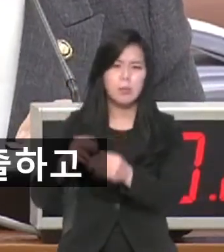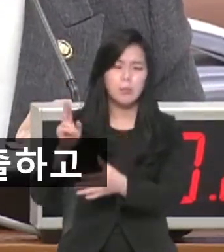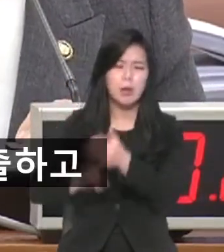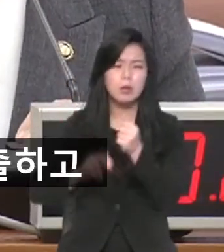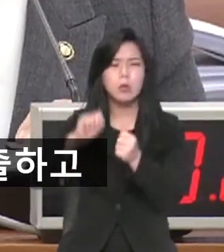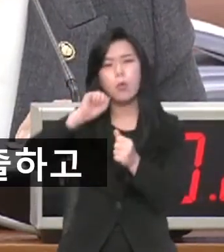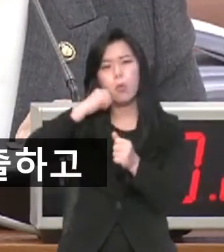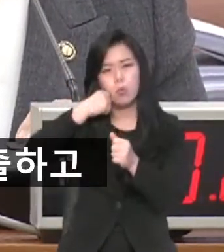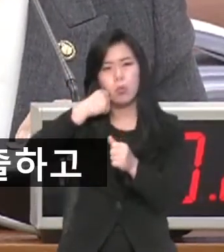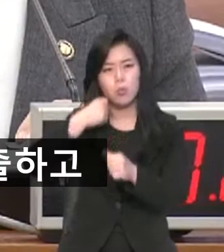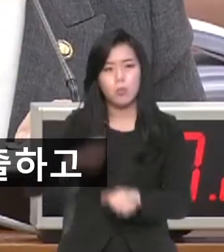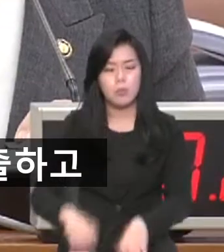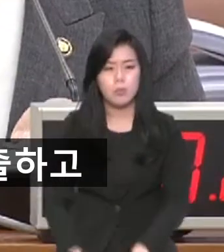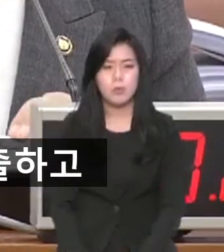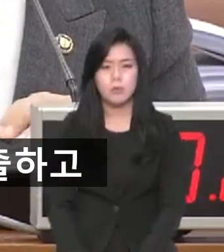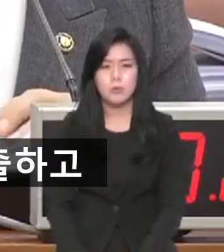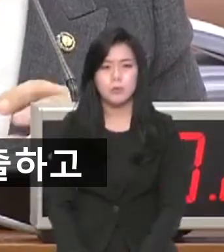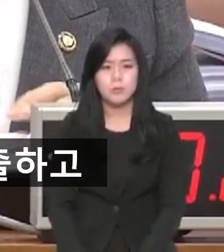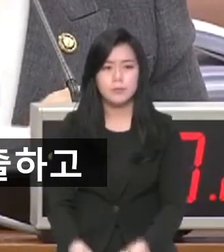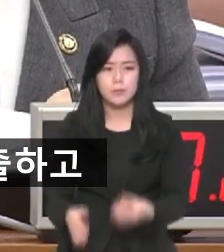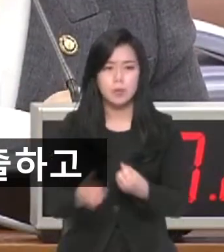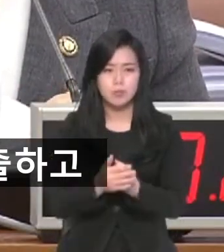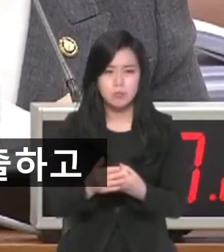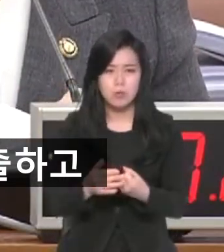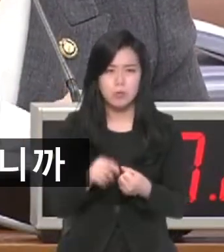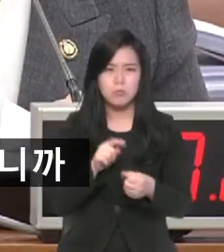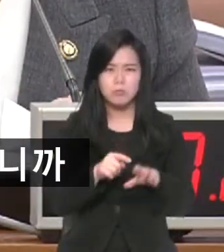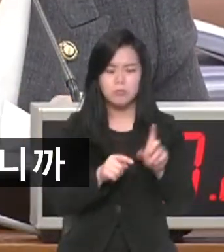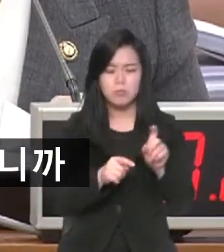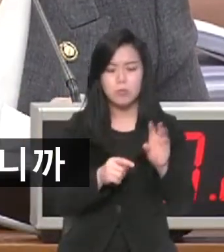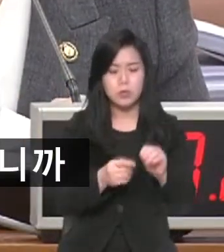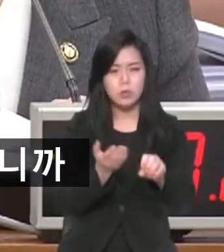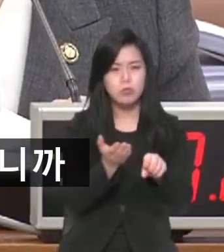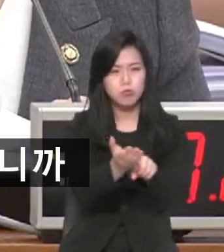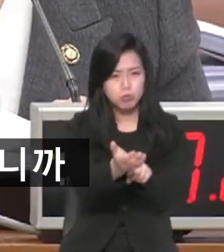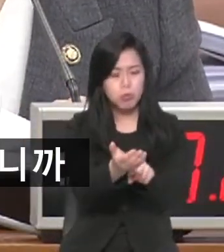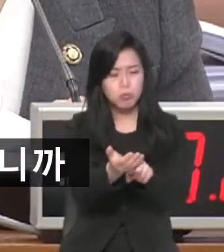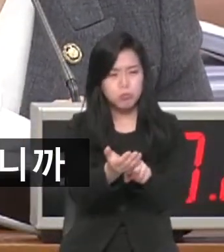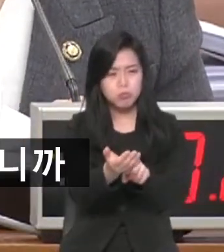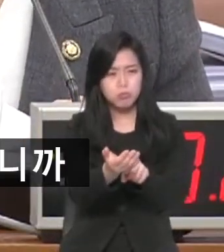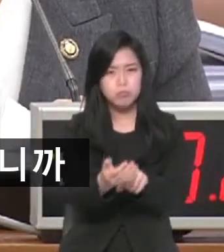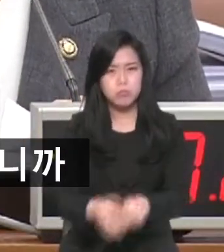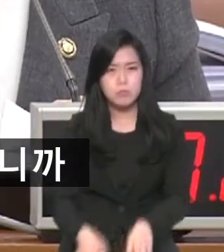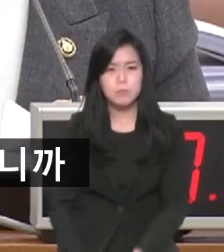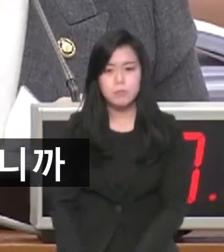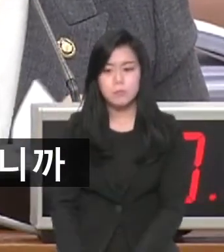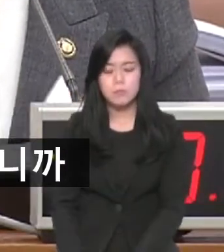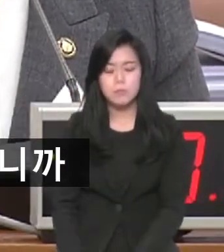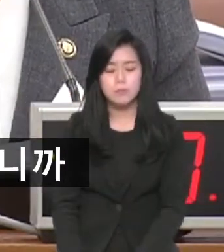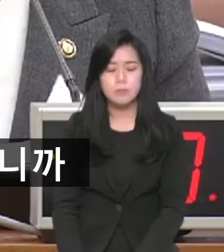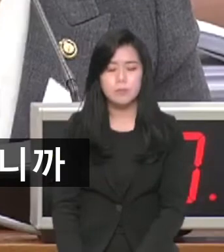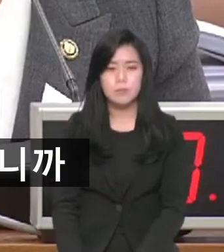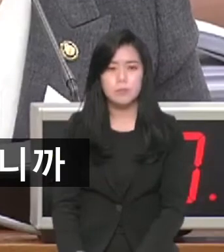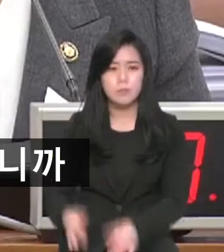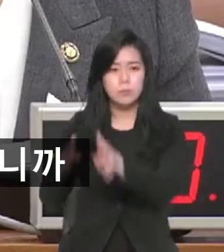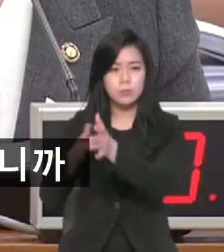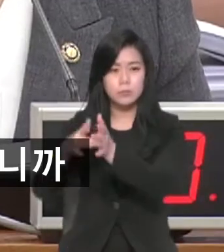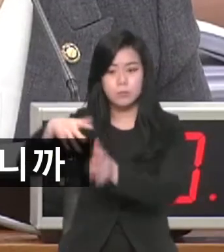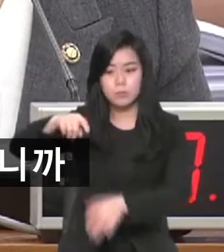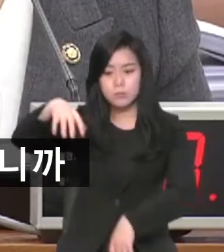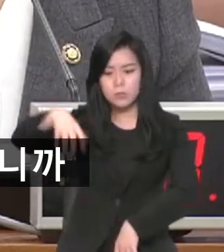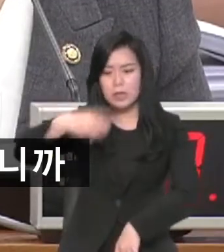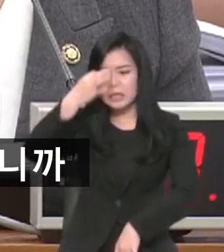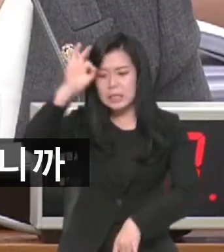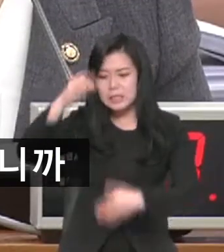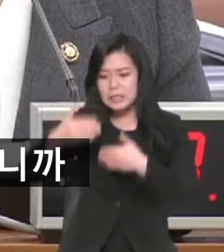이거를 저쪽으로 포장가를 넘겨주고 나는 10만 장 수출하고. 또 우리 지각처에서 이 인증 절차가 너무